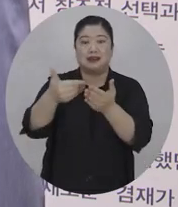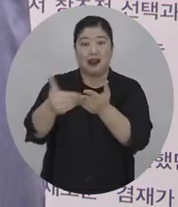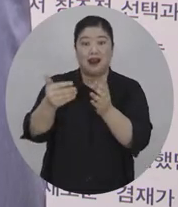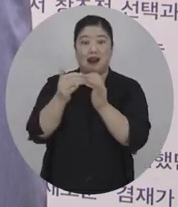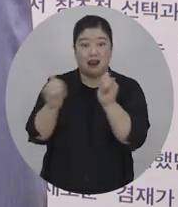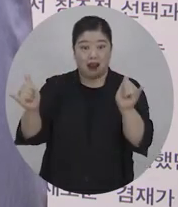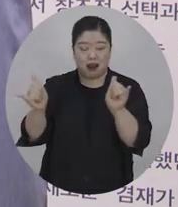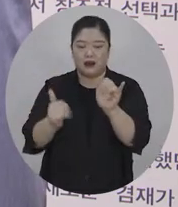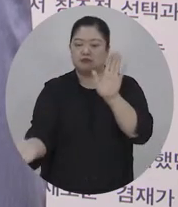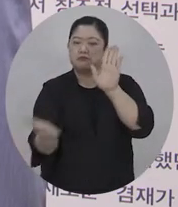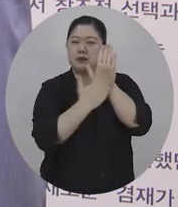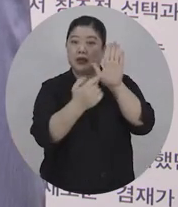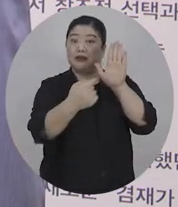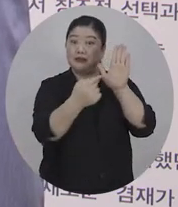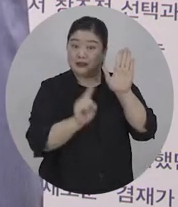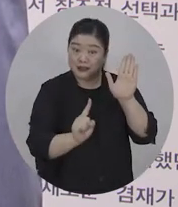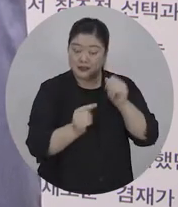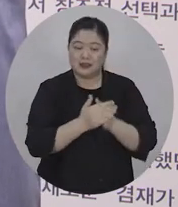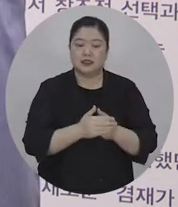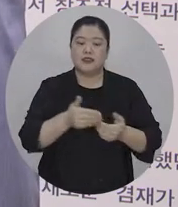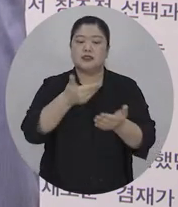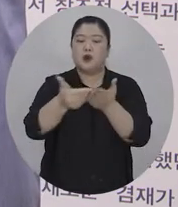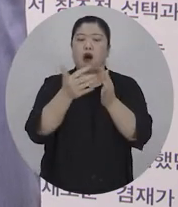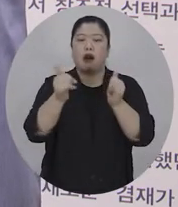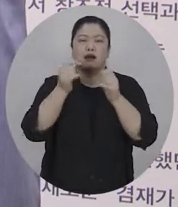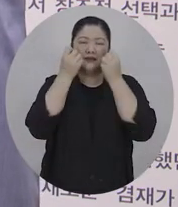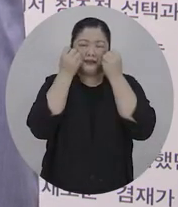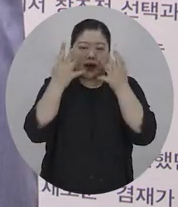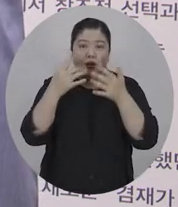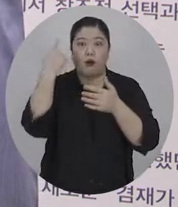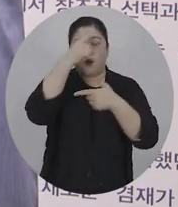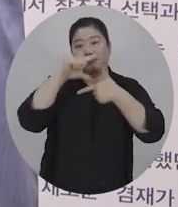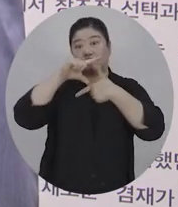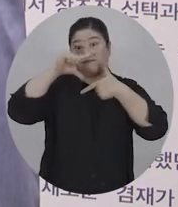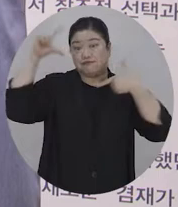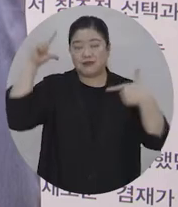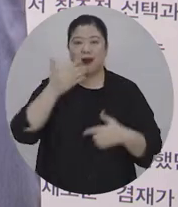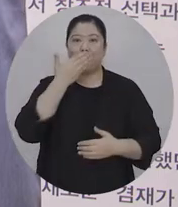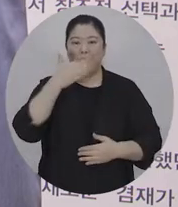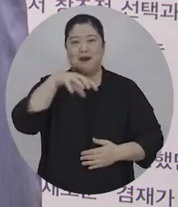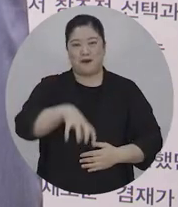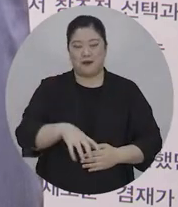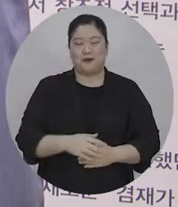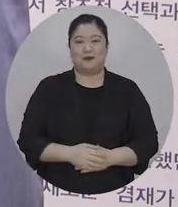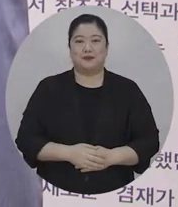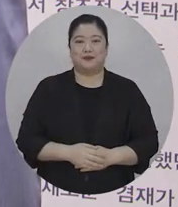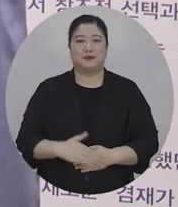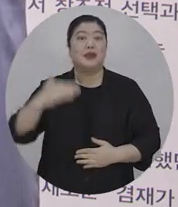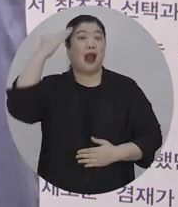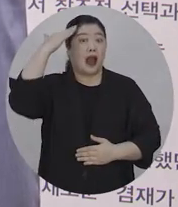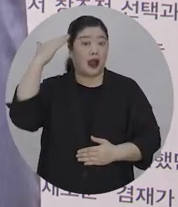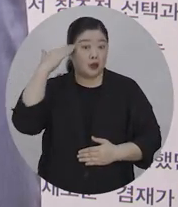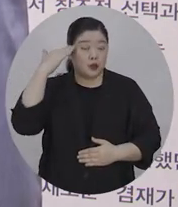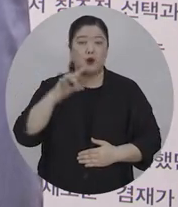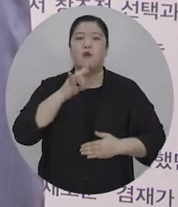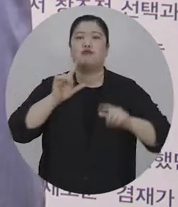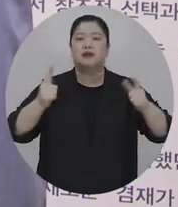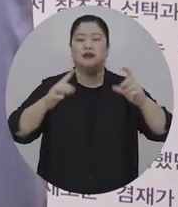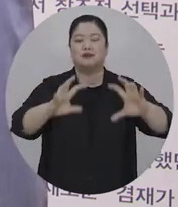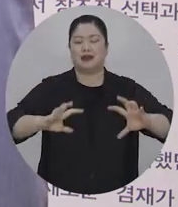저는 신진작가들의 등용문으로 자리를 잡아가고 있습니다 한국을 넘어